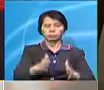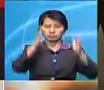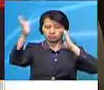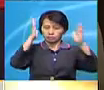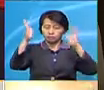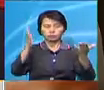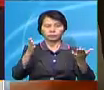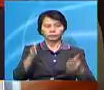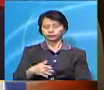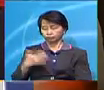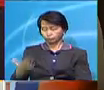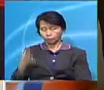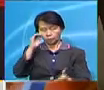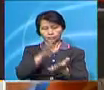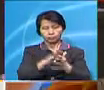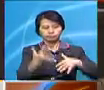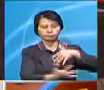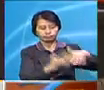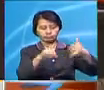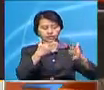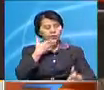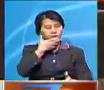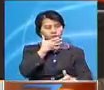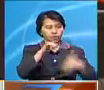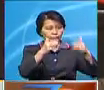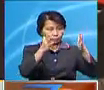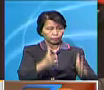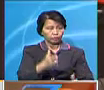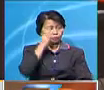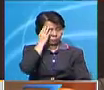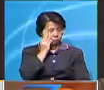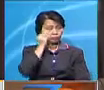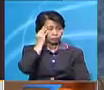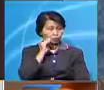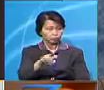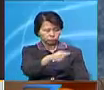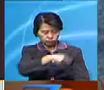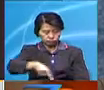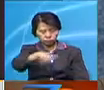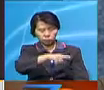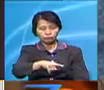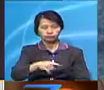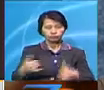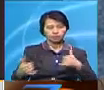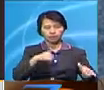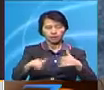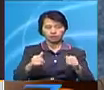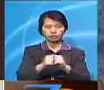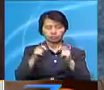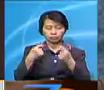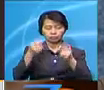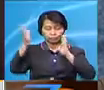tempatan. Beliau percaya adunan pemain-pemain muda serta pemain berpengalaman yang rata-ratanya beraksi bersama